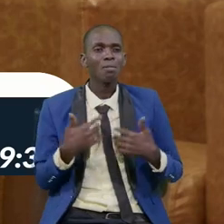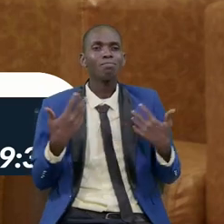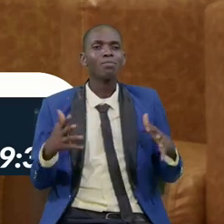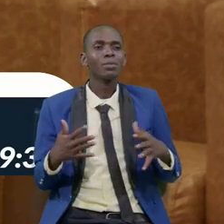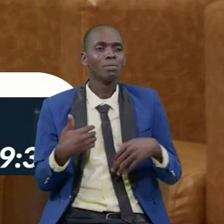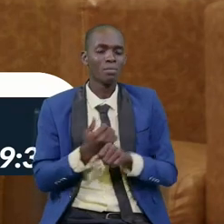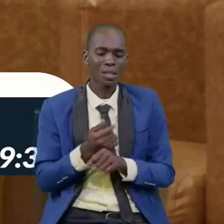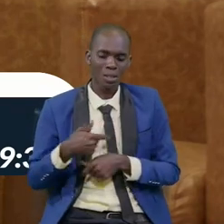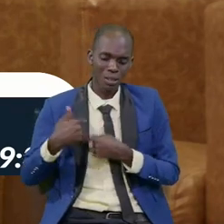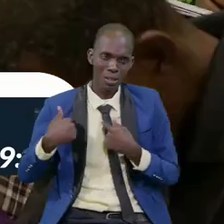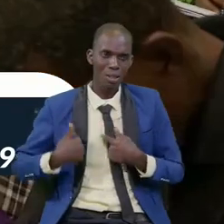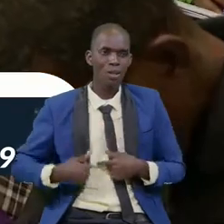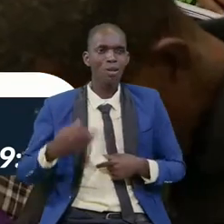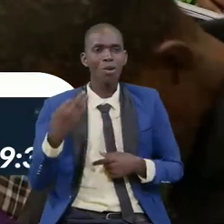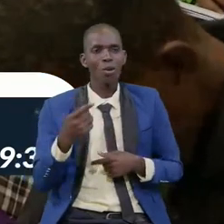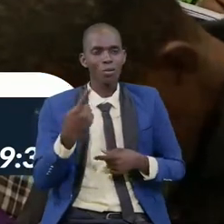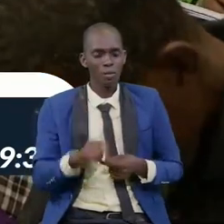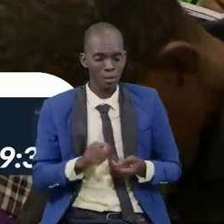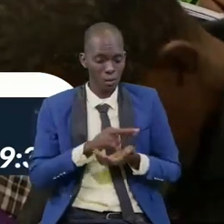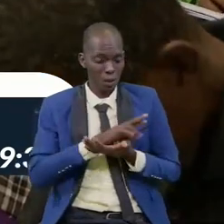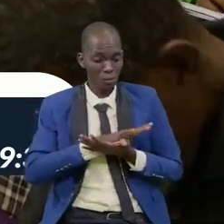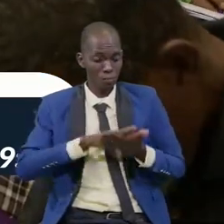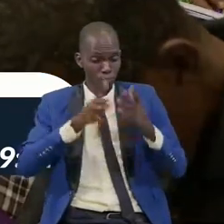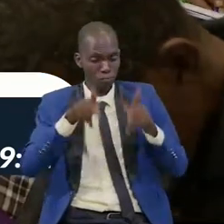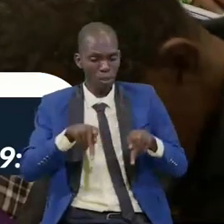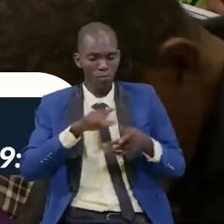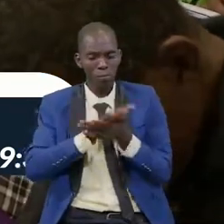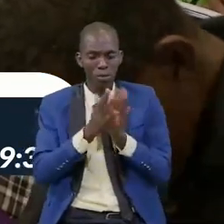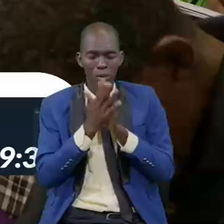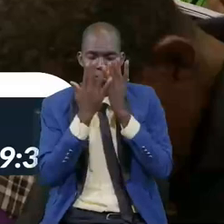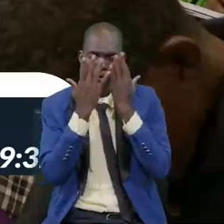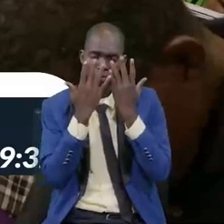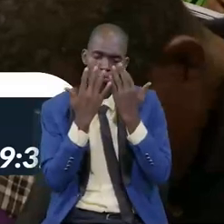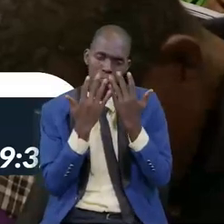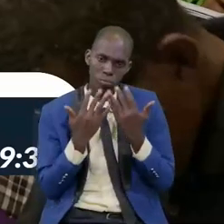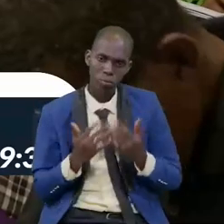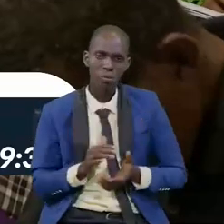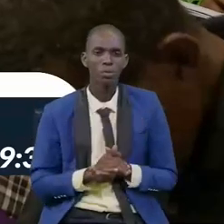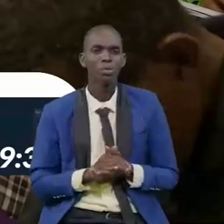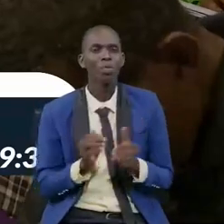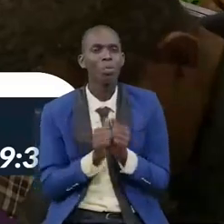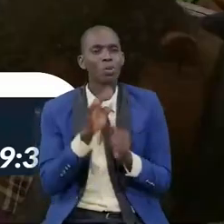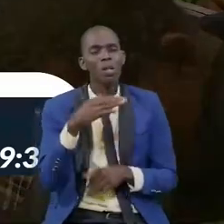parce que vous affligez le cœur du juste par des mensonges.